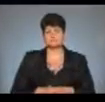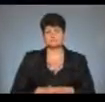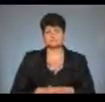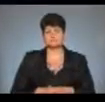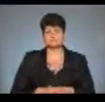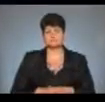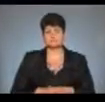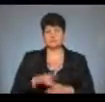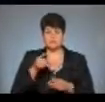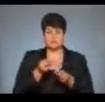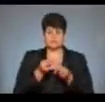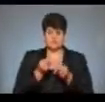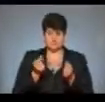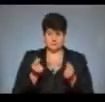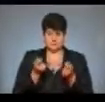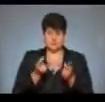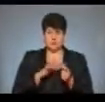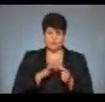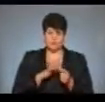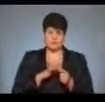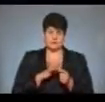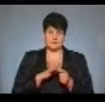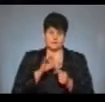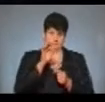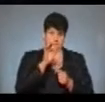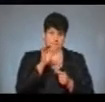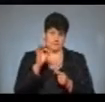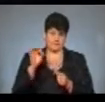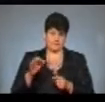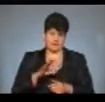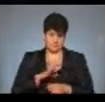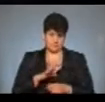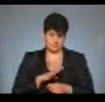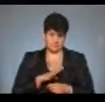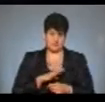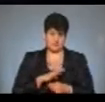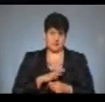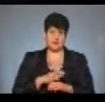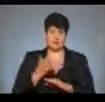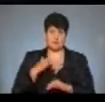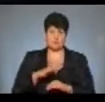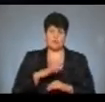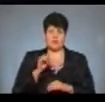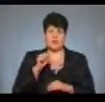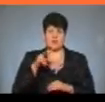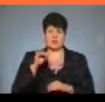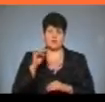То він вже розтопився. Були такі, як ягоди морилі, а скоріше падав таке, як